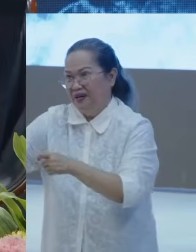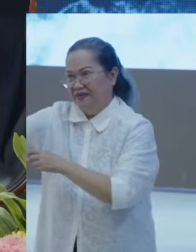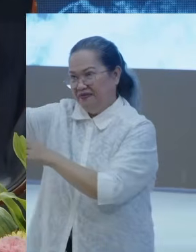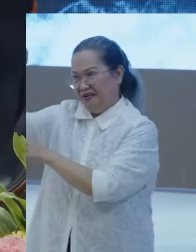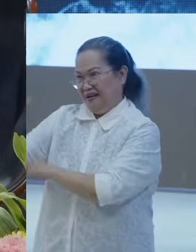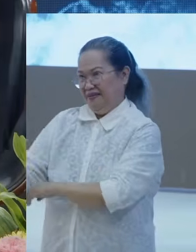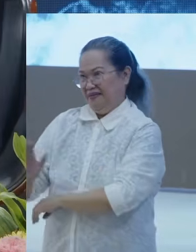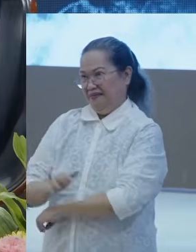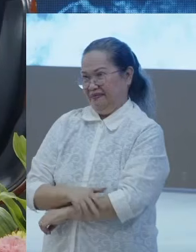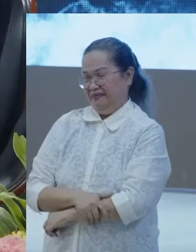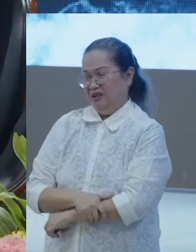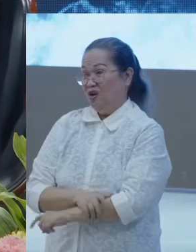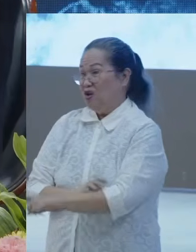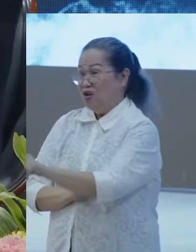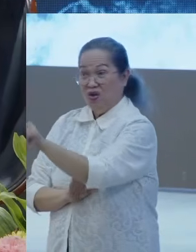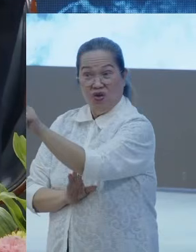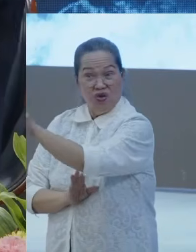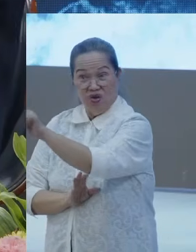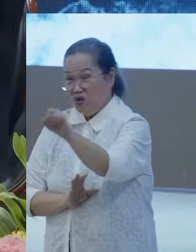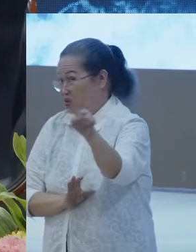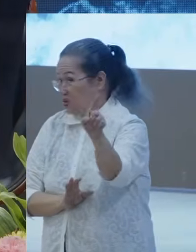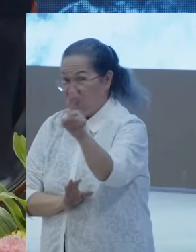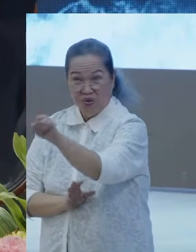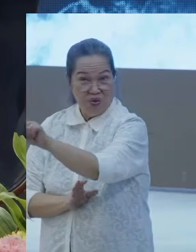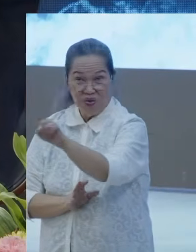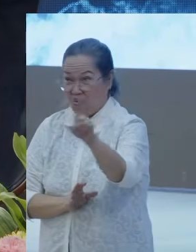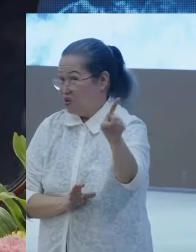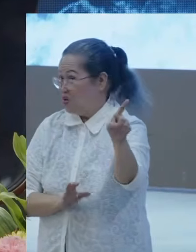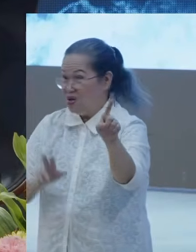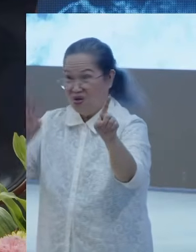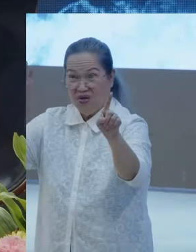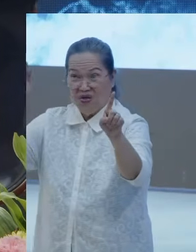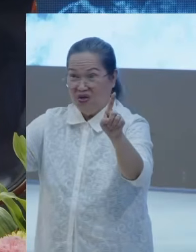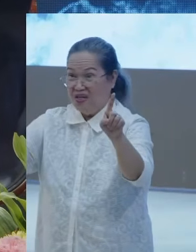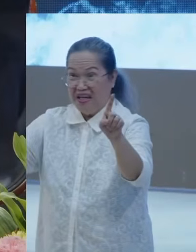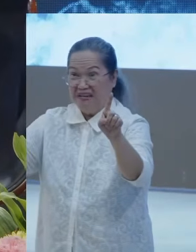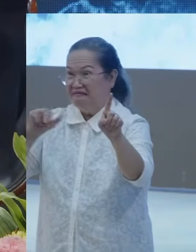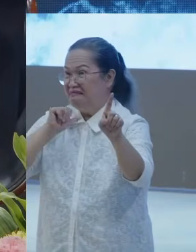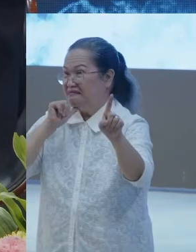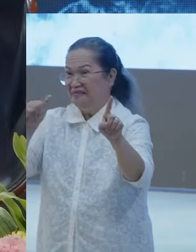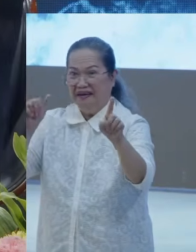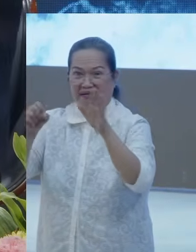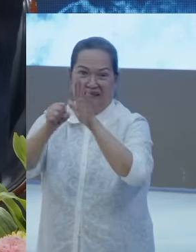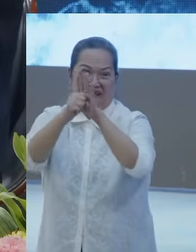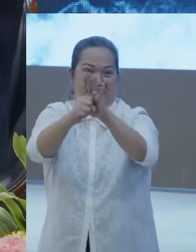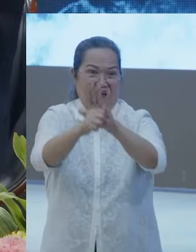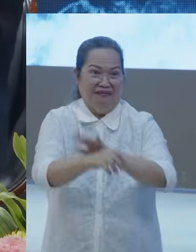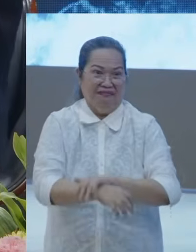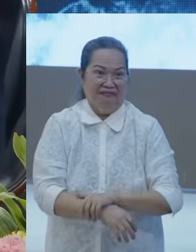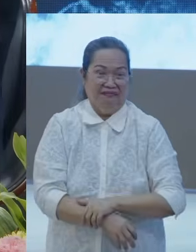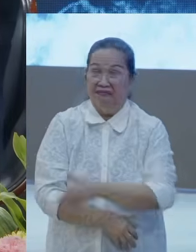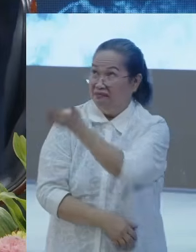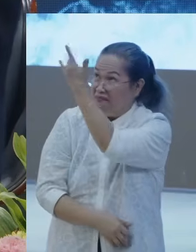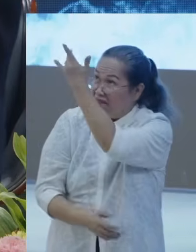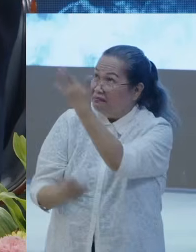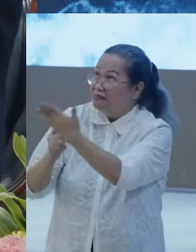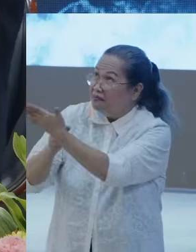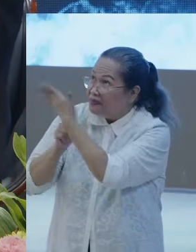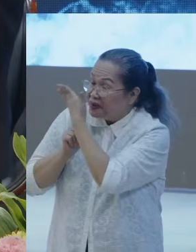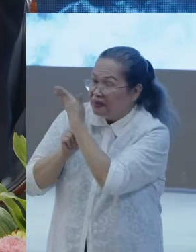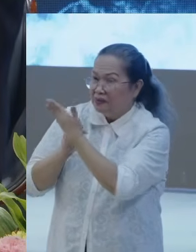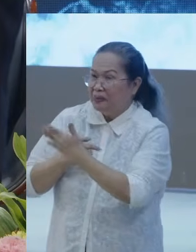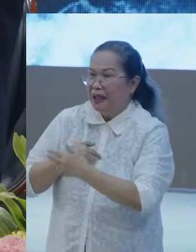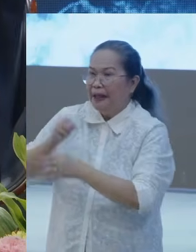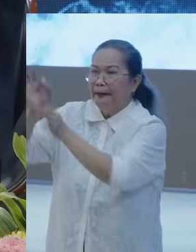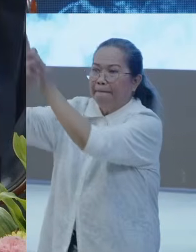Diyos. Hindi kailangan ng sign ang ganoong klaseng